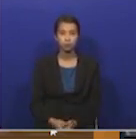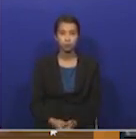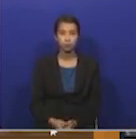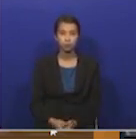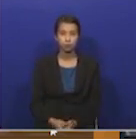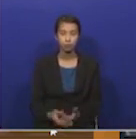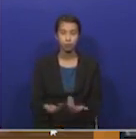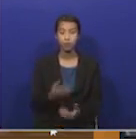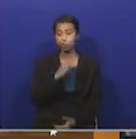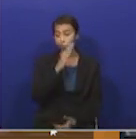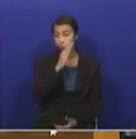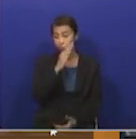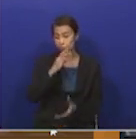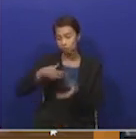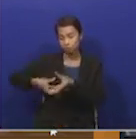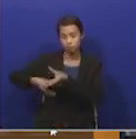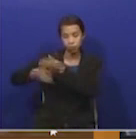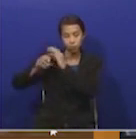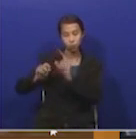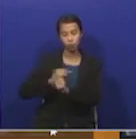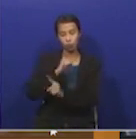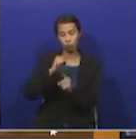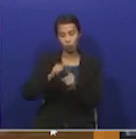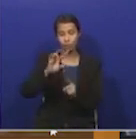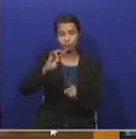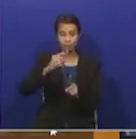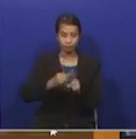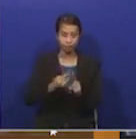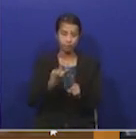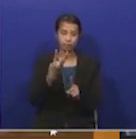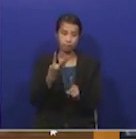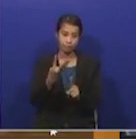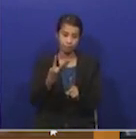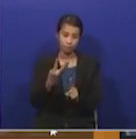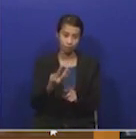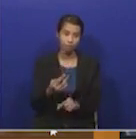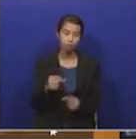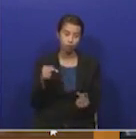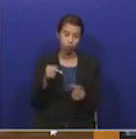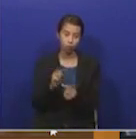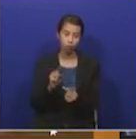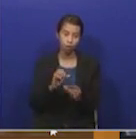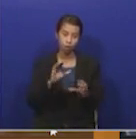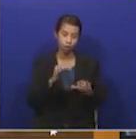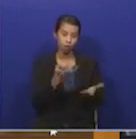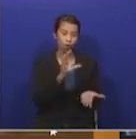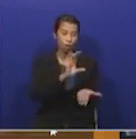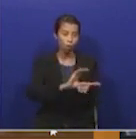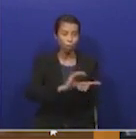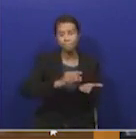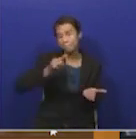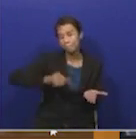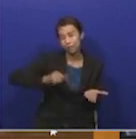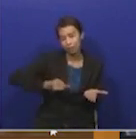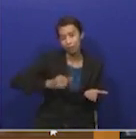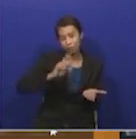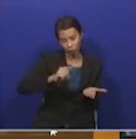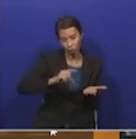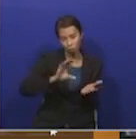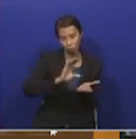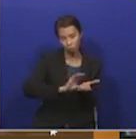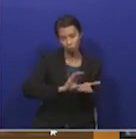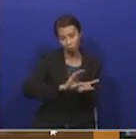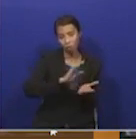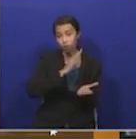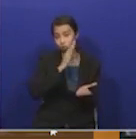ถ้าเราย้อนกลับไปดูมติครม.ในวันที่7เมษายนนะคะมีการพูดไว้ชัดเจนว่างบรายจ่ายประจำที่จะต้องตัดโอนทั้งหมดห